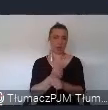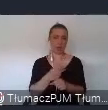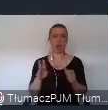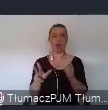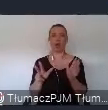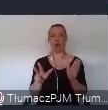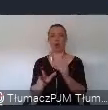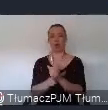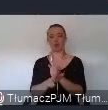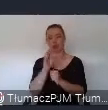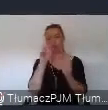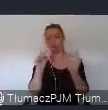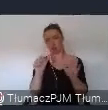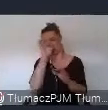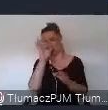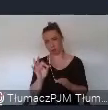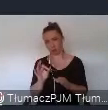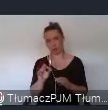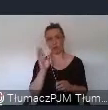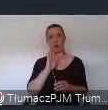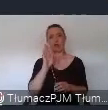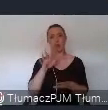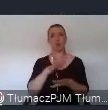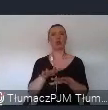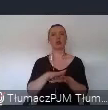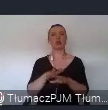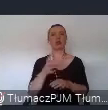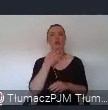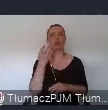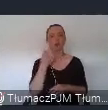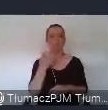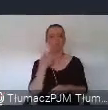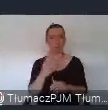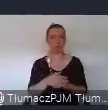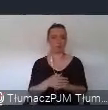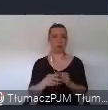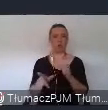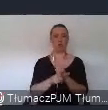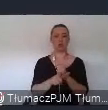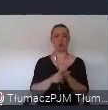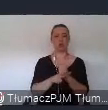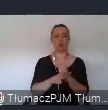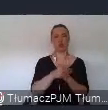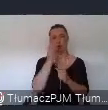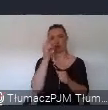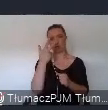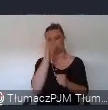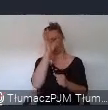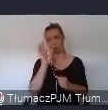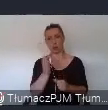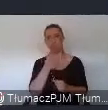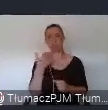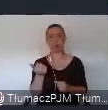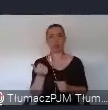86%. Tak samo jeśli chodzi o systemy ciepłownicze. Ponad 83% systemów ciepłowniczych w Polsce nie posiada